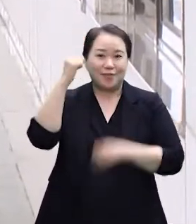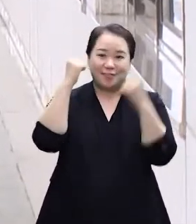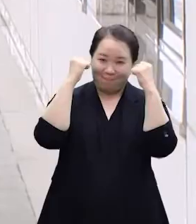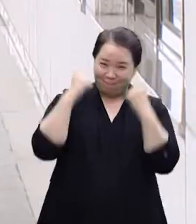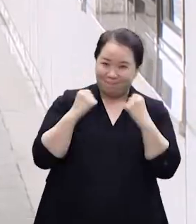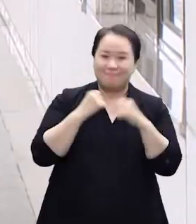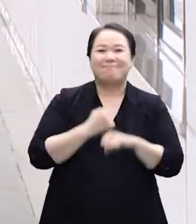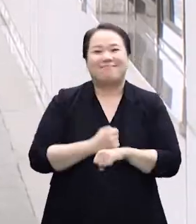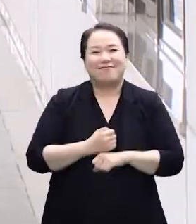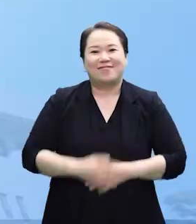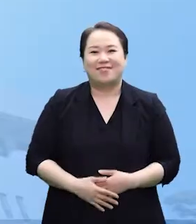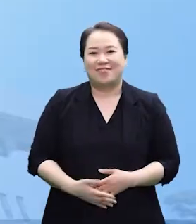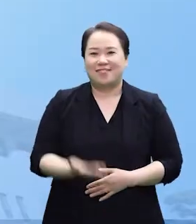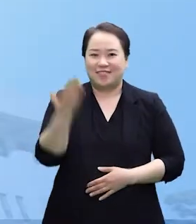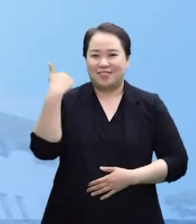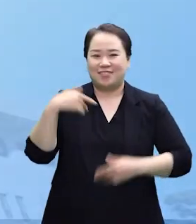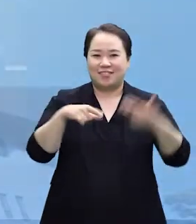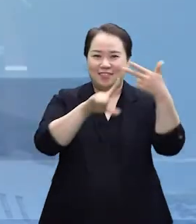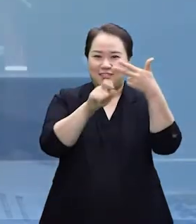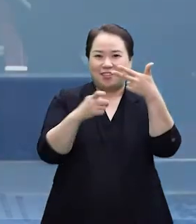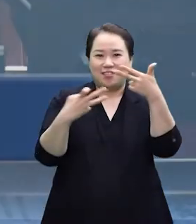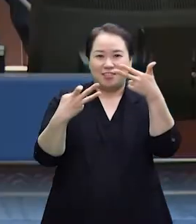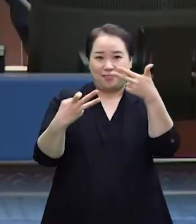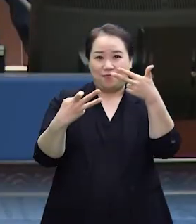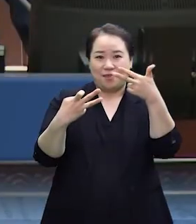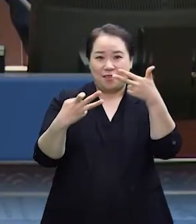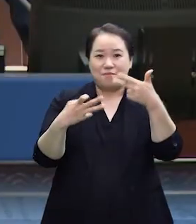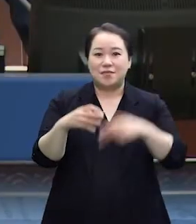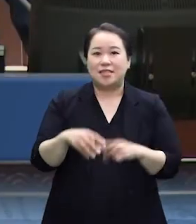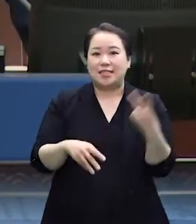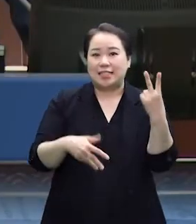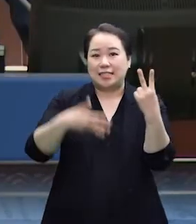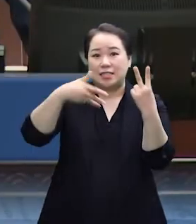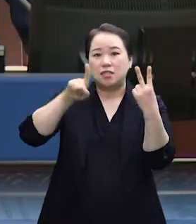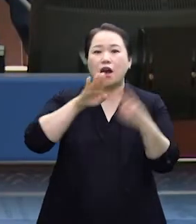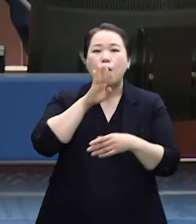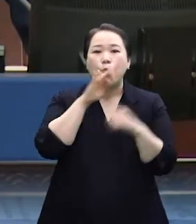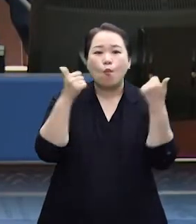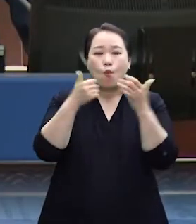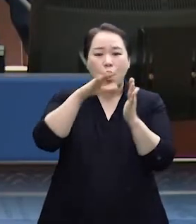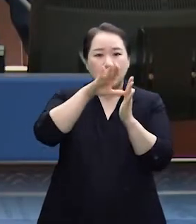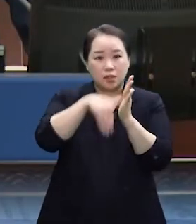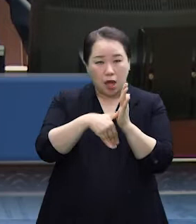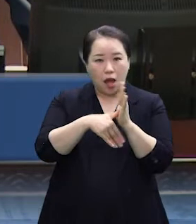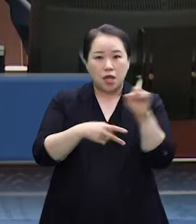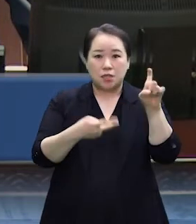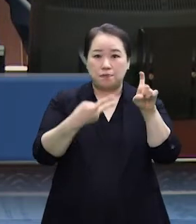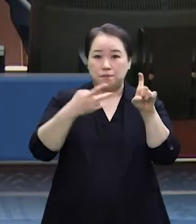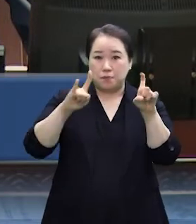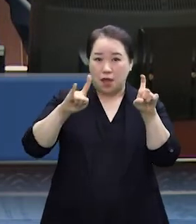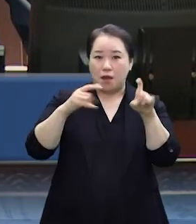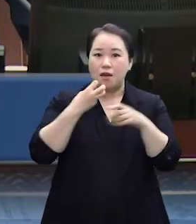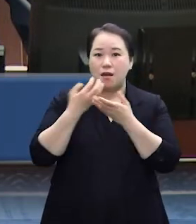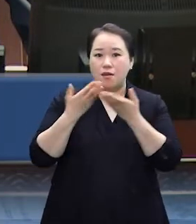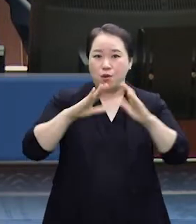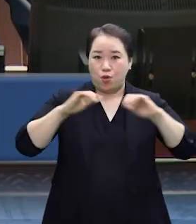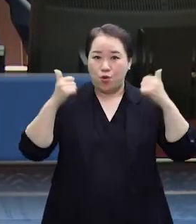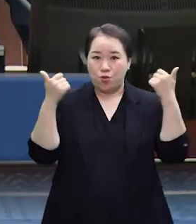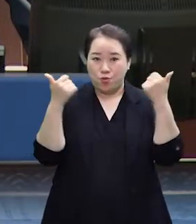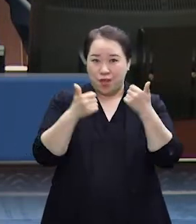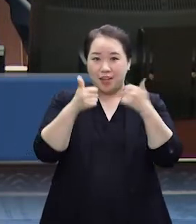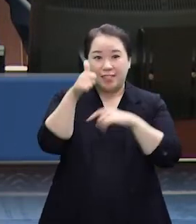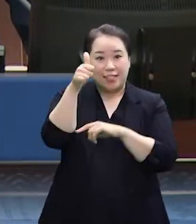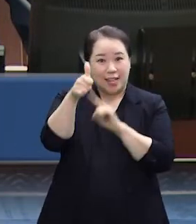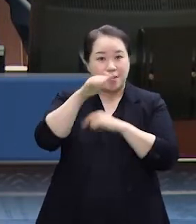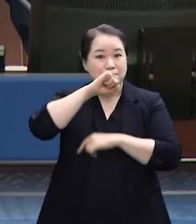앞으로를 응원합니다. 지난 7월 13일에 열린 2차 본회의에서는 제10대 경기도의회 후반기